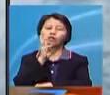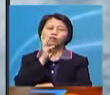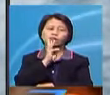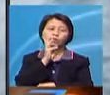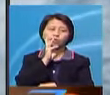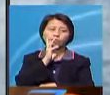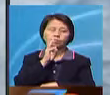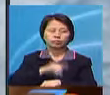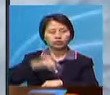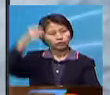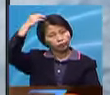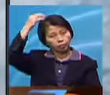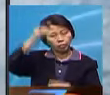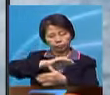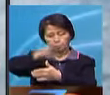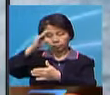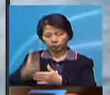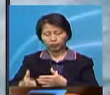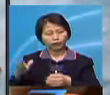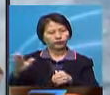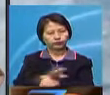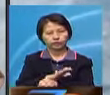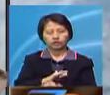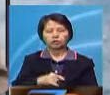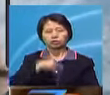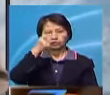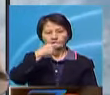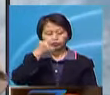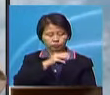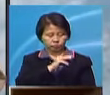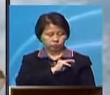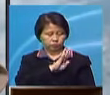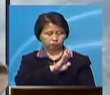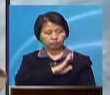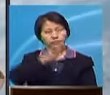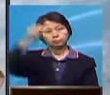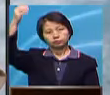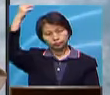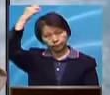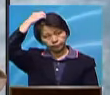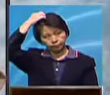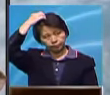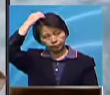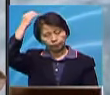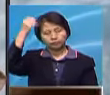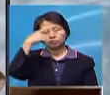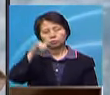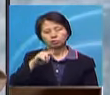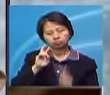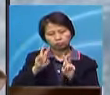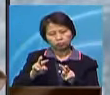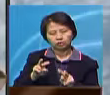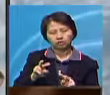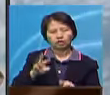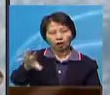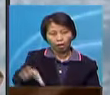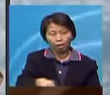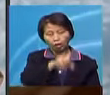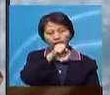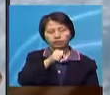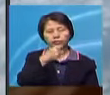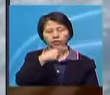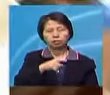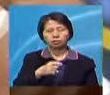negeri itu selesai sepenuhnya. Ia dinyatakan Menteri Besar Datuk Seri Mohamad Azmin Ali memandangkan pengambil